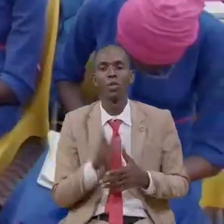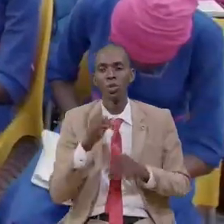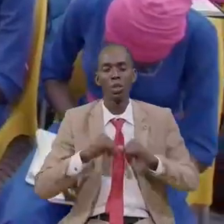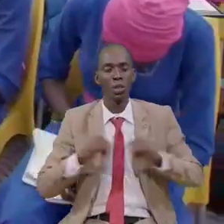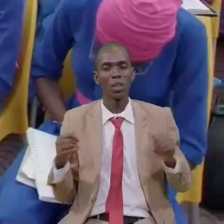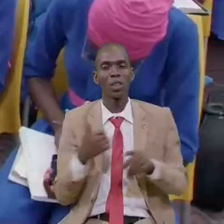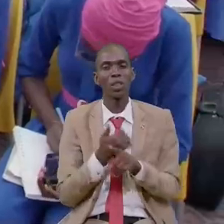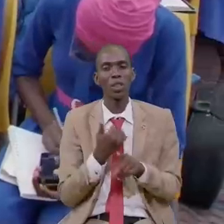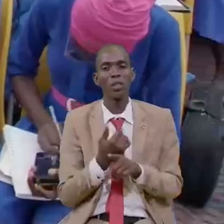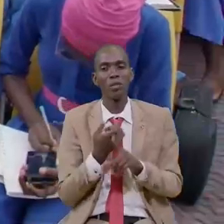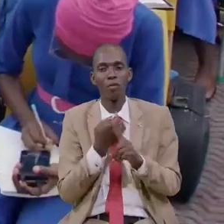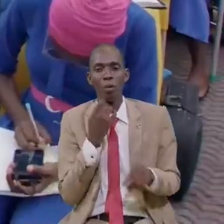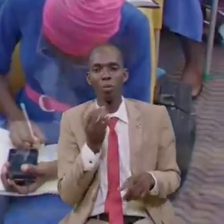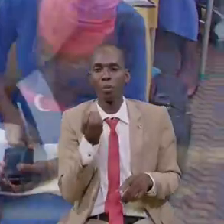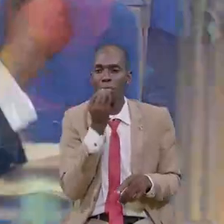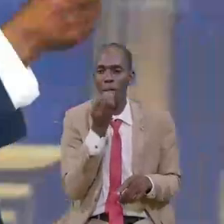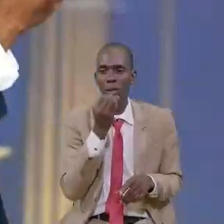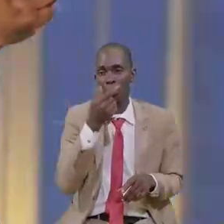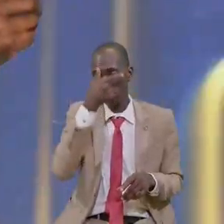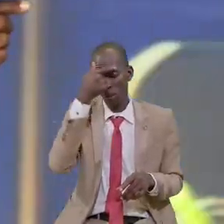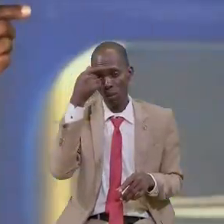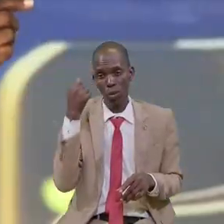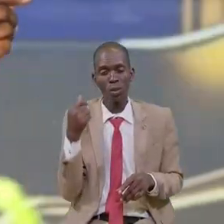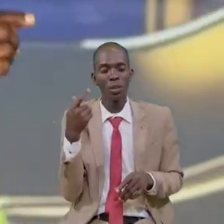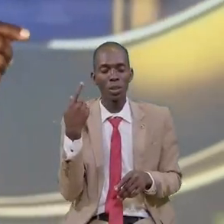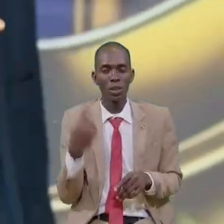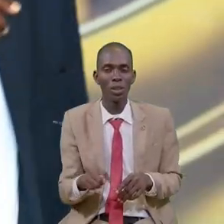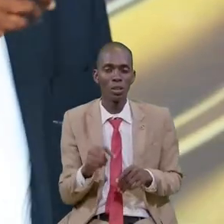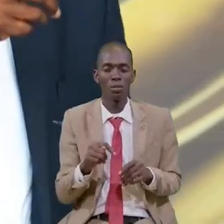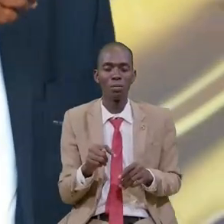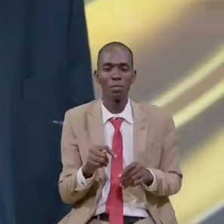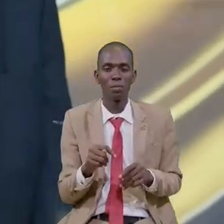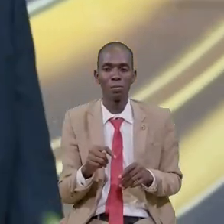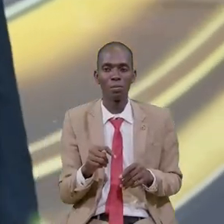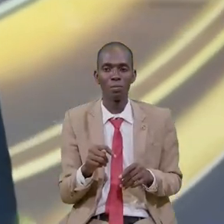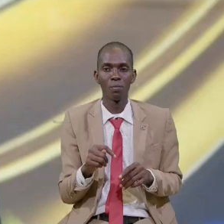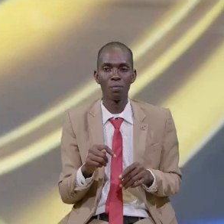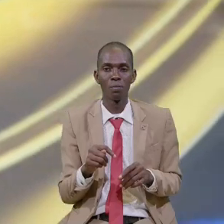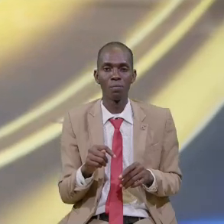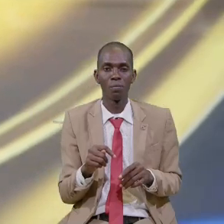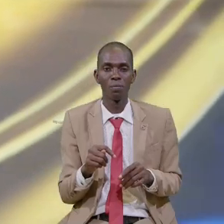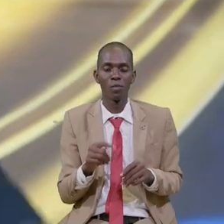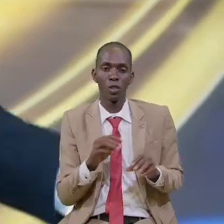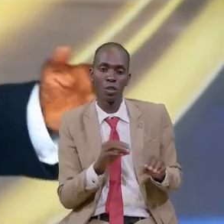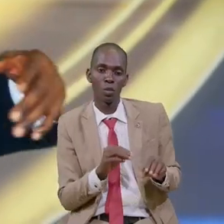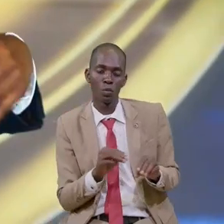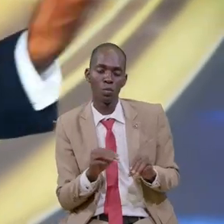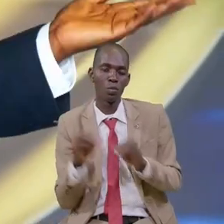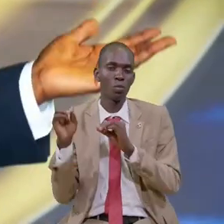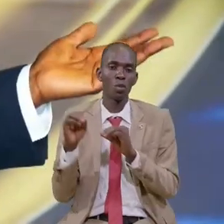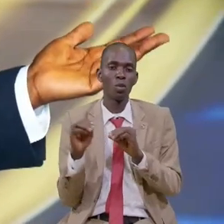Pourquoi? Parce que pour déplacer cette montagne, c'est plus important pour moi que